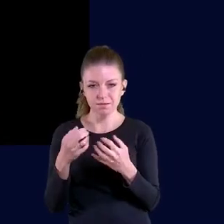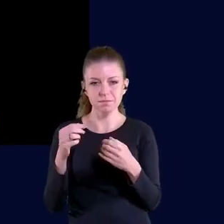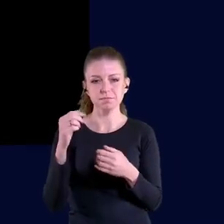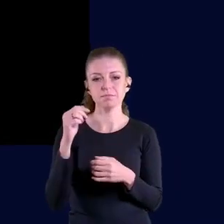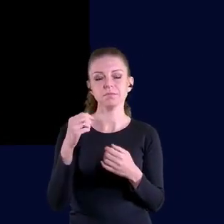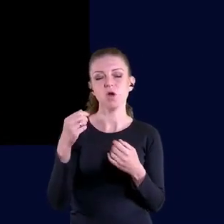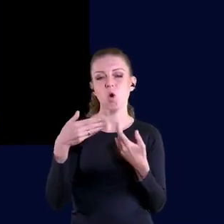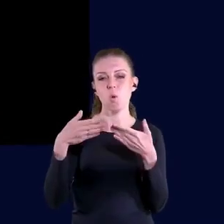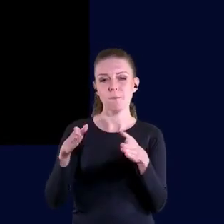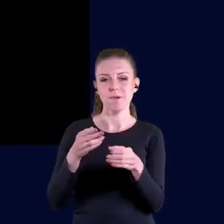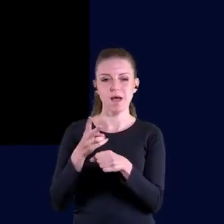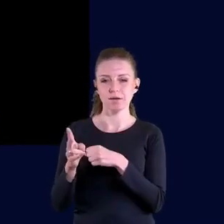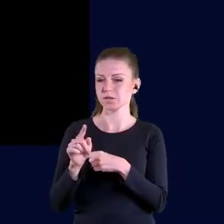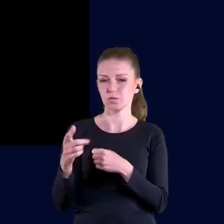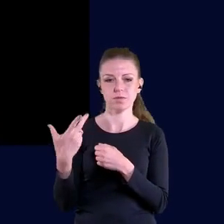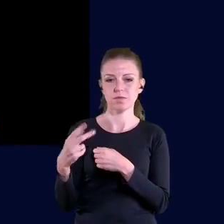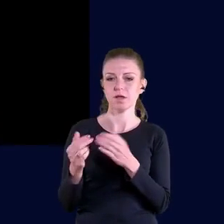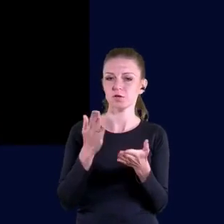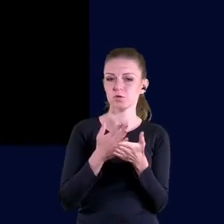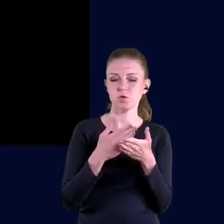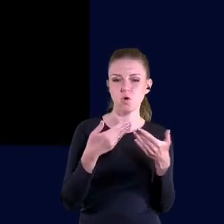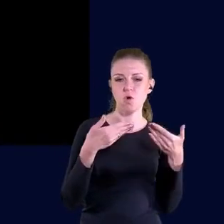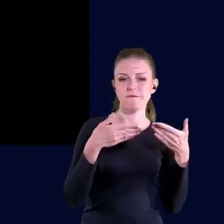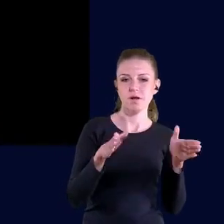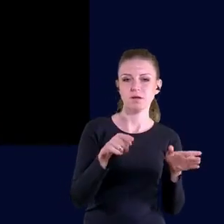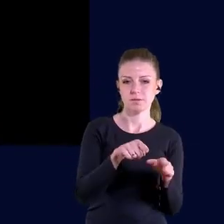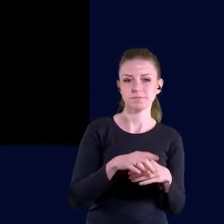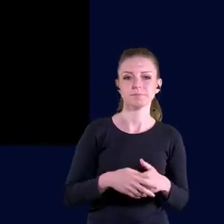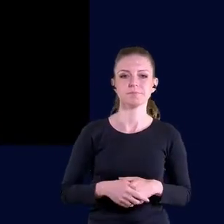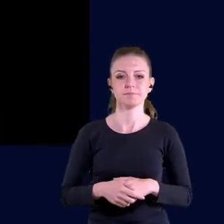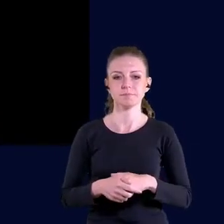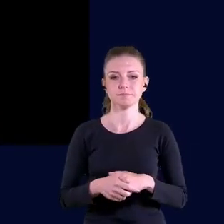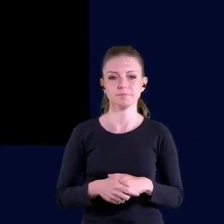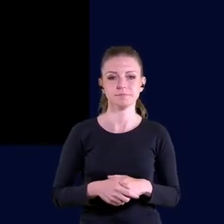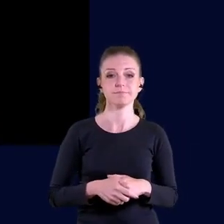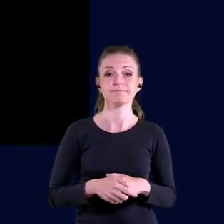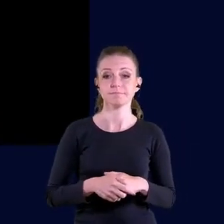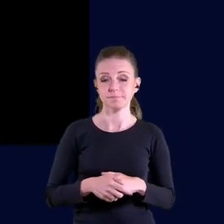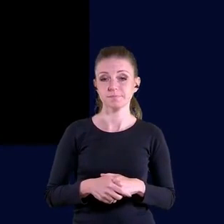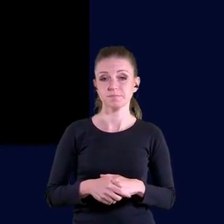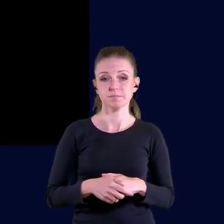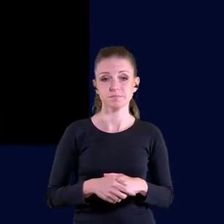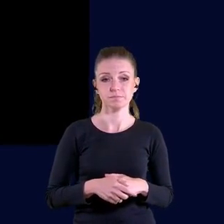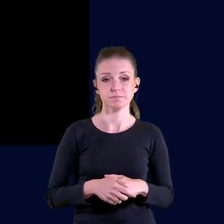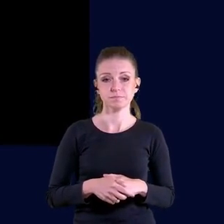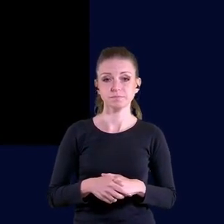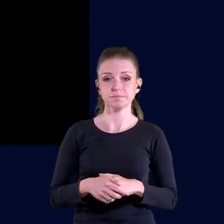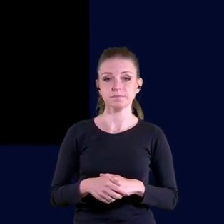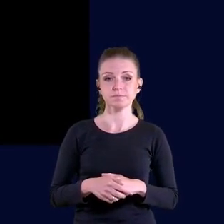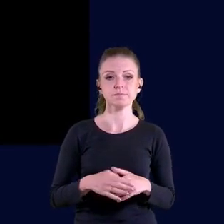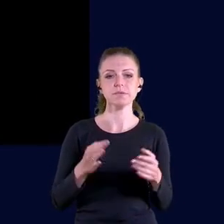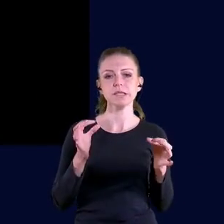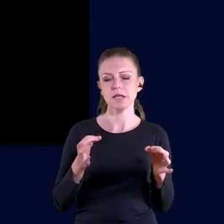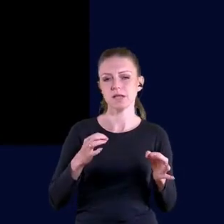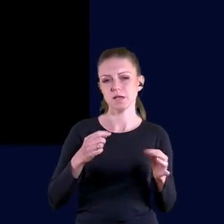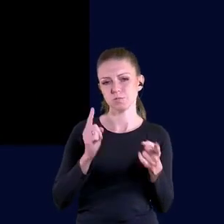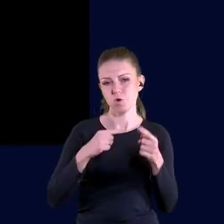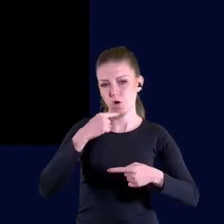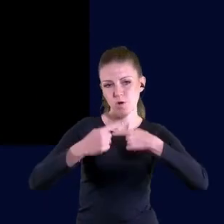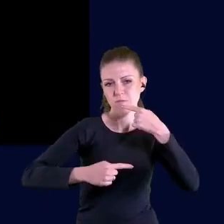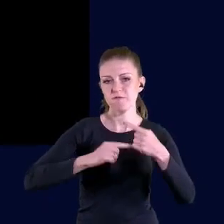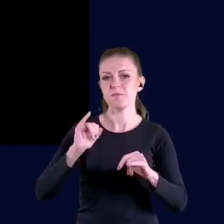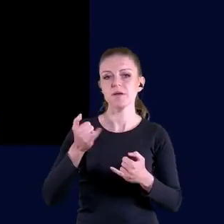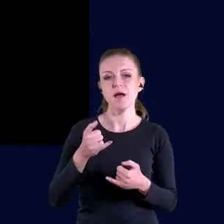czyli skate taka jest zasada działania teraz szybciutko opowiem o tym jakie jak